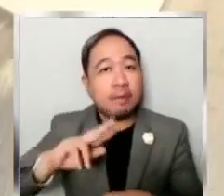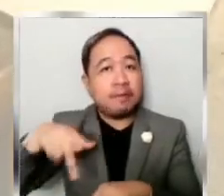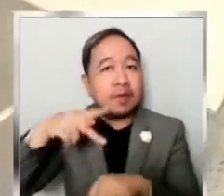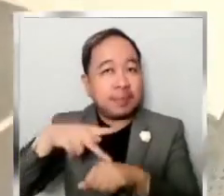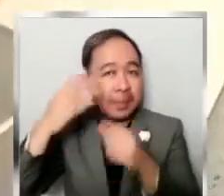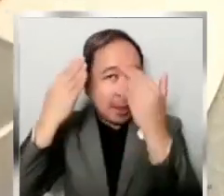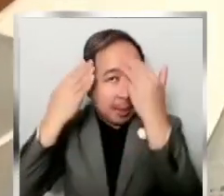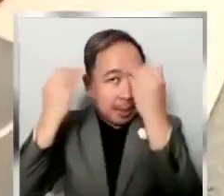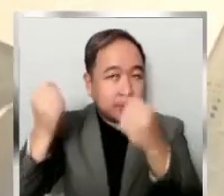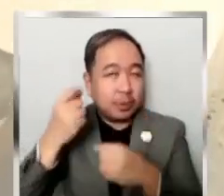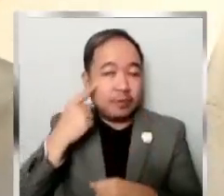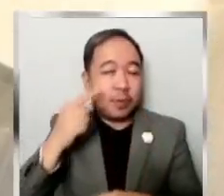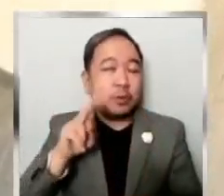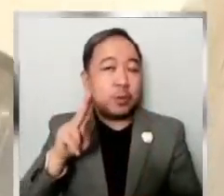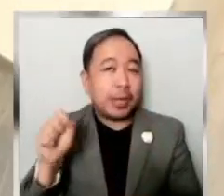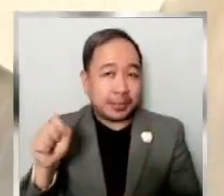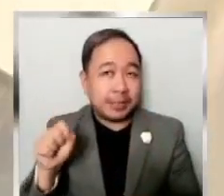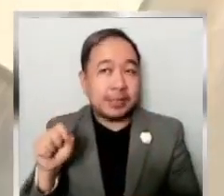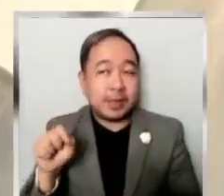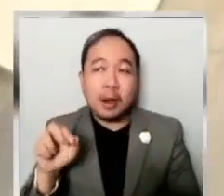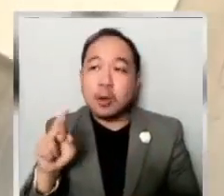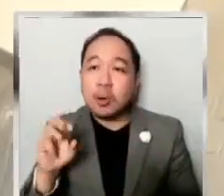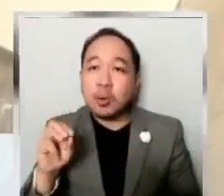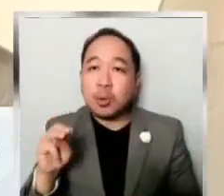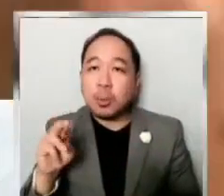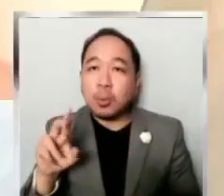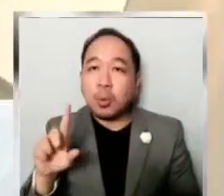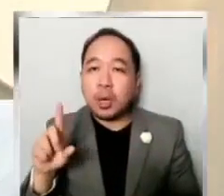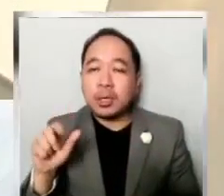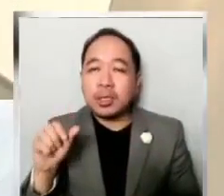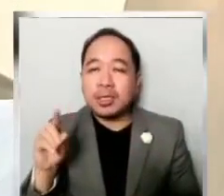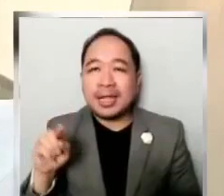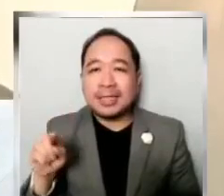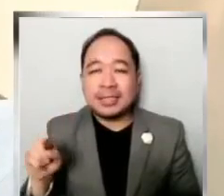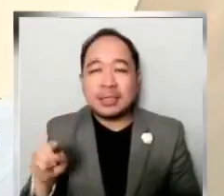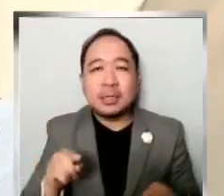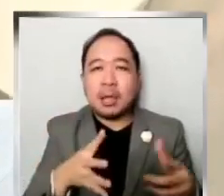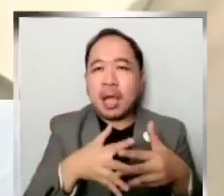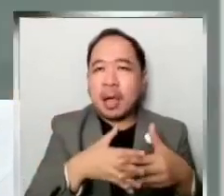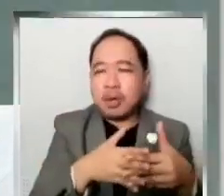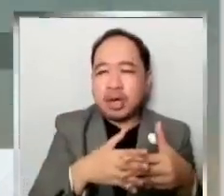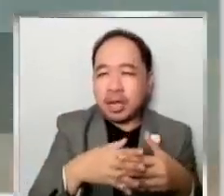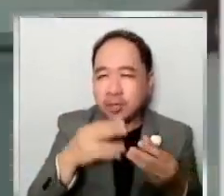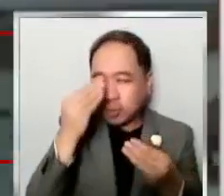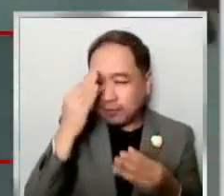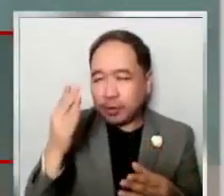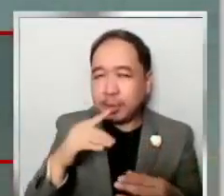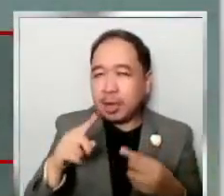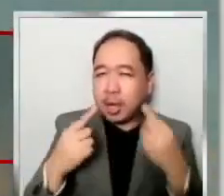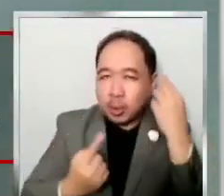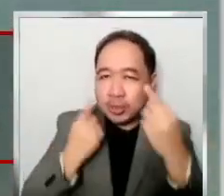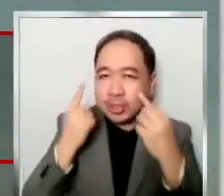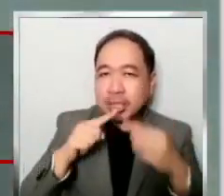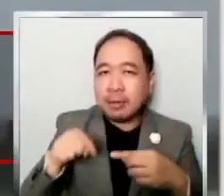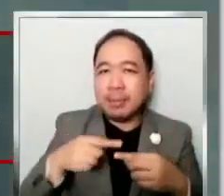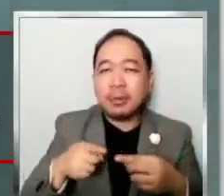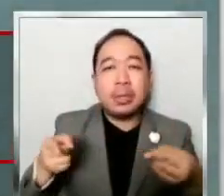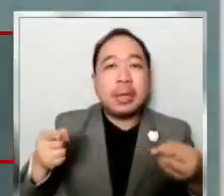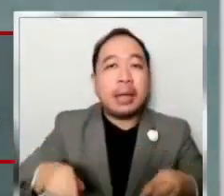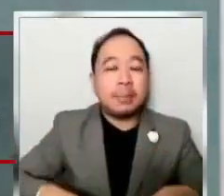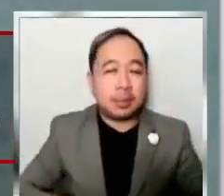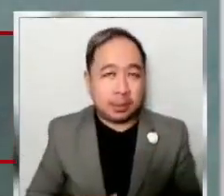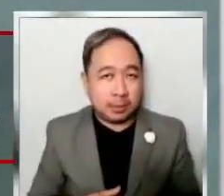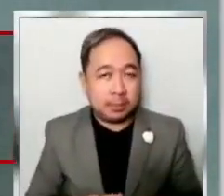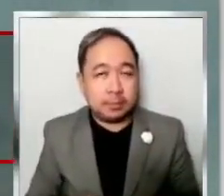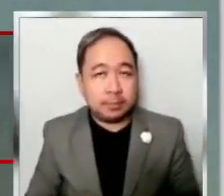Jose Manuel Romualdez, nagpahayag daw ang Amerika ng pagkabahala sa nangyari. Well, siyempre very